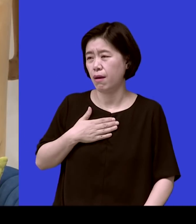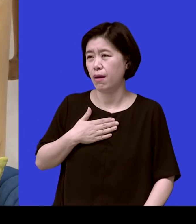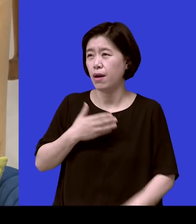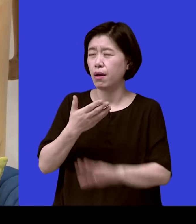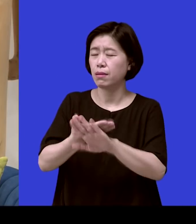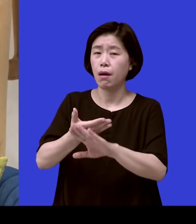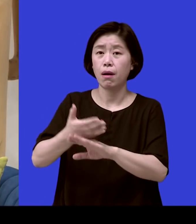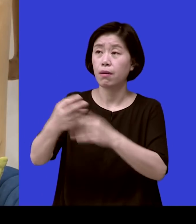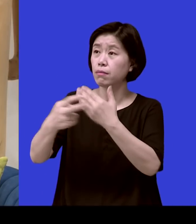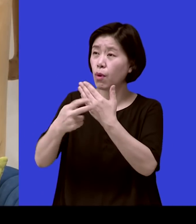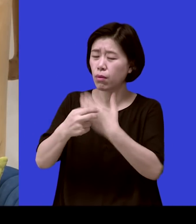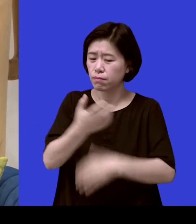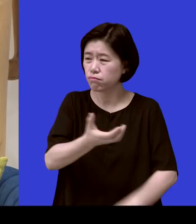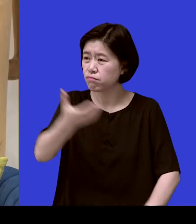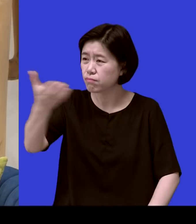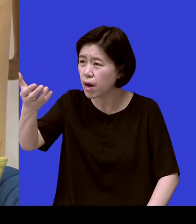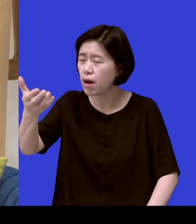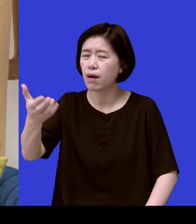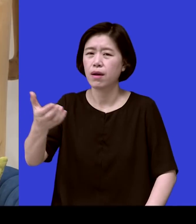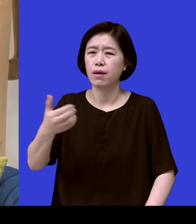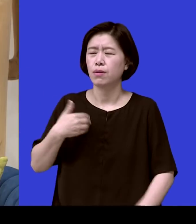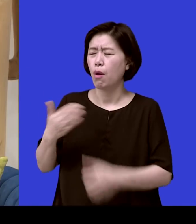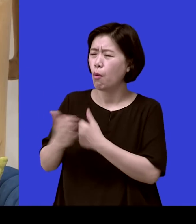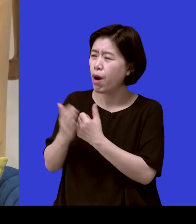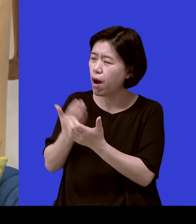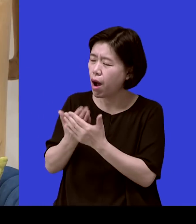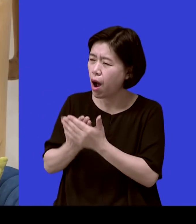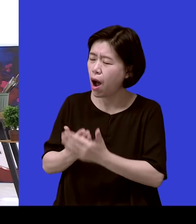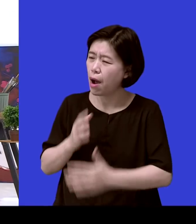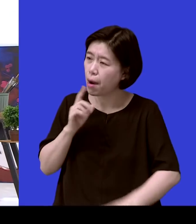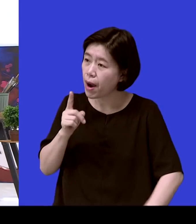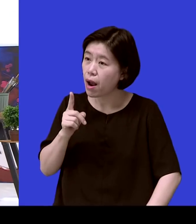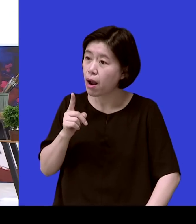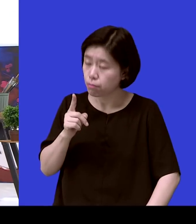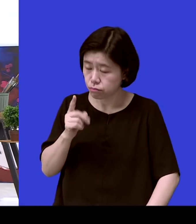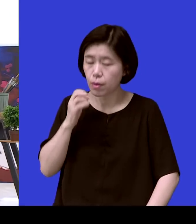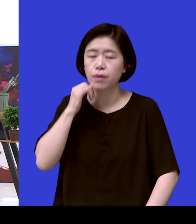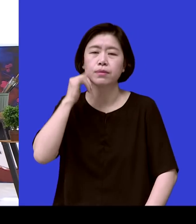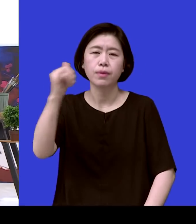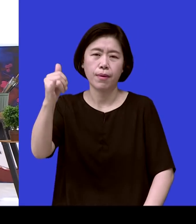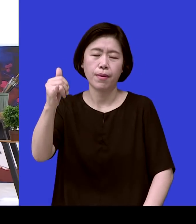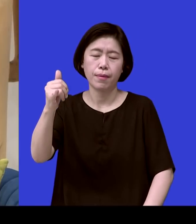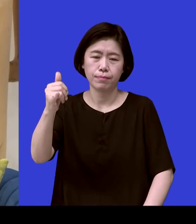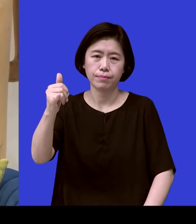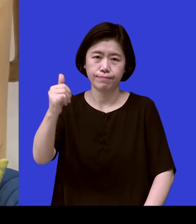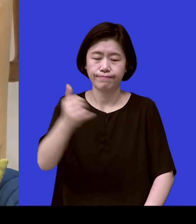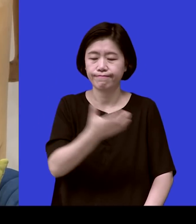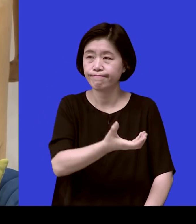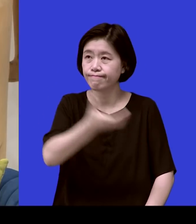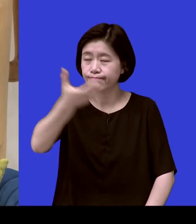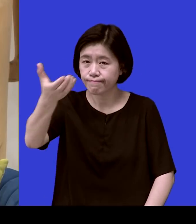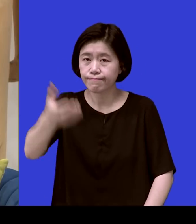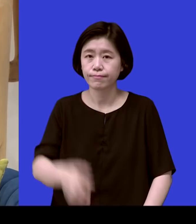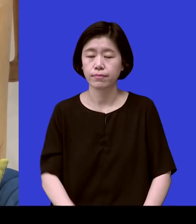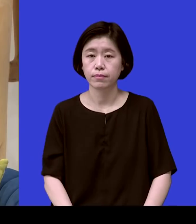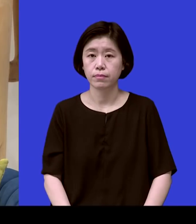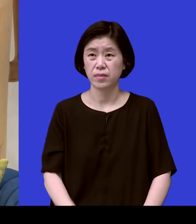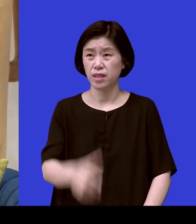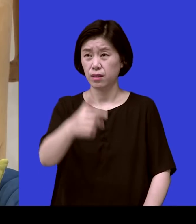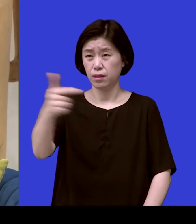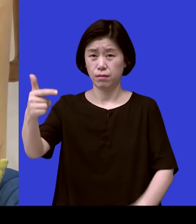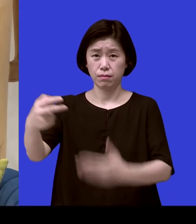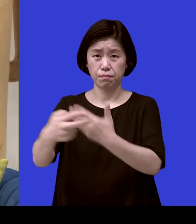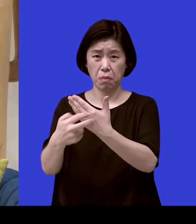좀 불러달라고 그래서 이제 더 큰 병원으로 갔죠. 갔는데 뭐 가자마자